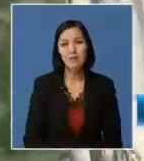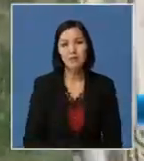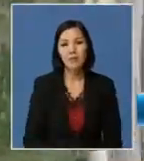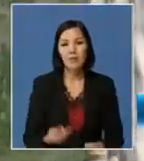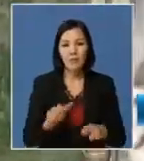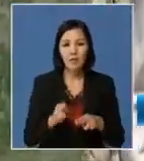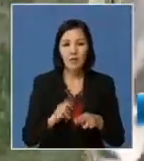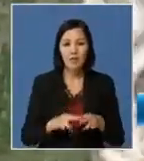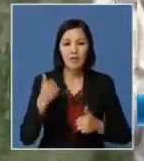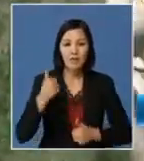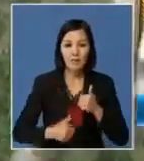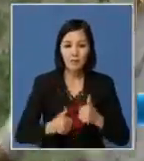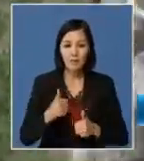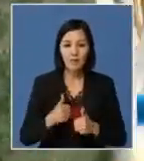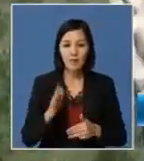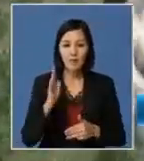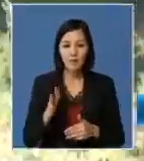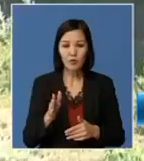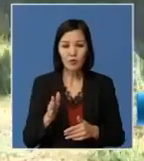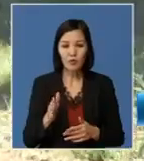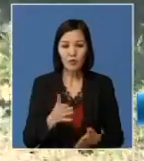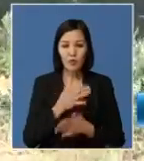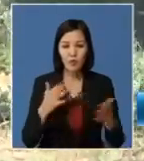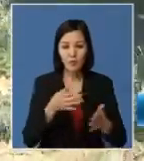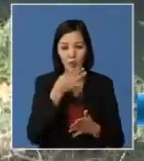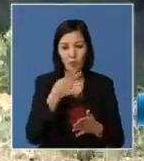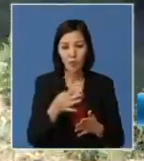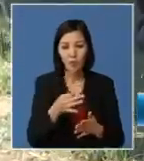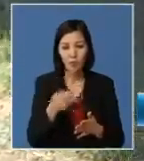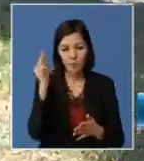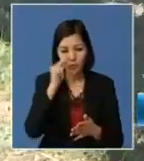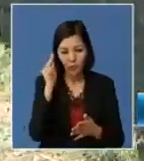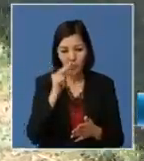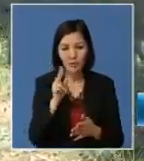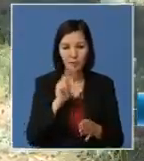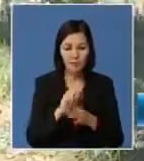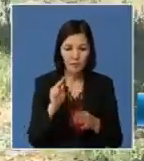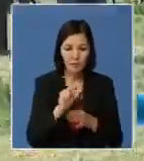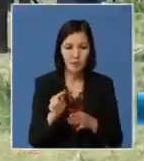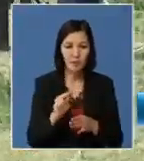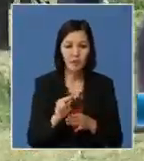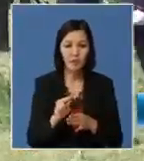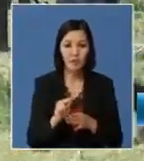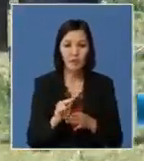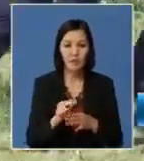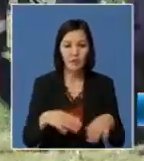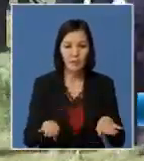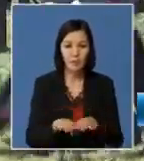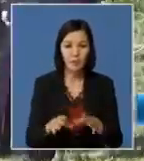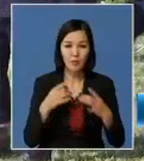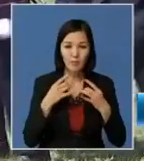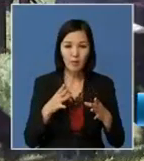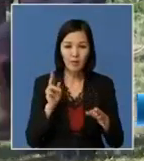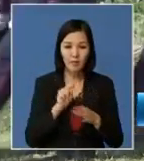Эти соревнования – урок для ребят. Получая огромный опыт, школьники учатся. Формируется гражданская позиция, заверяют организаторы. Подобные мероприятия